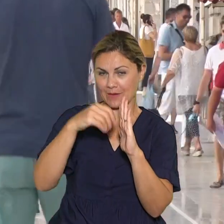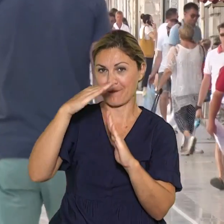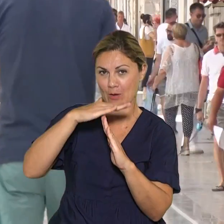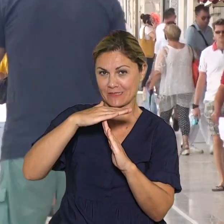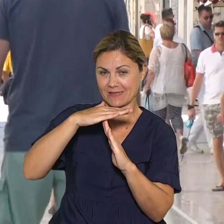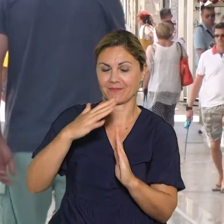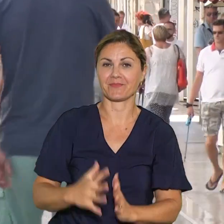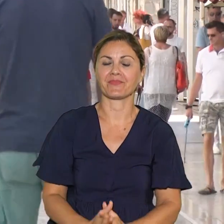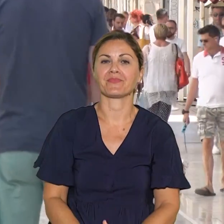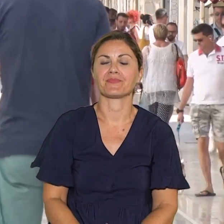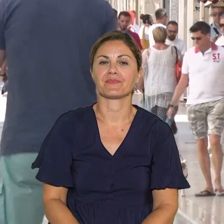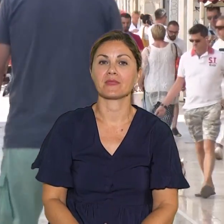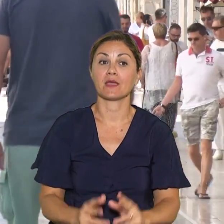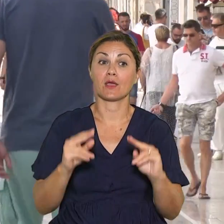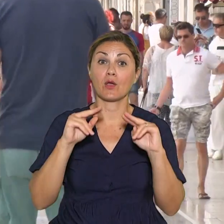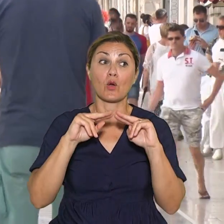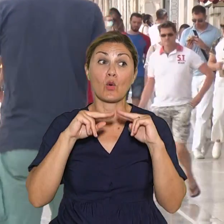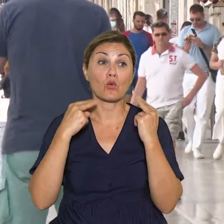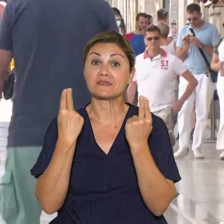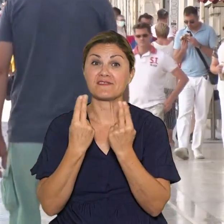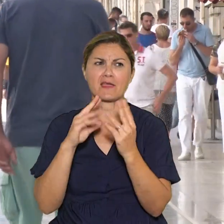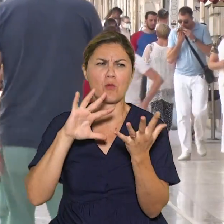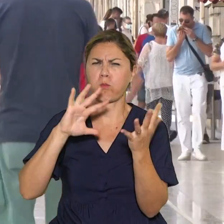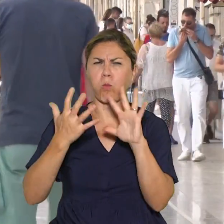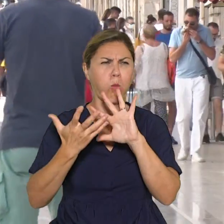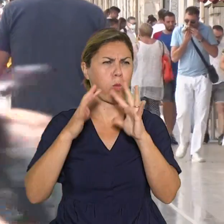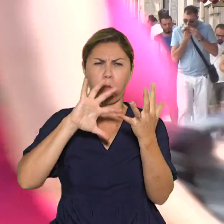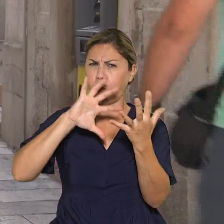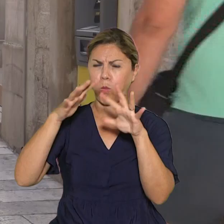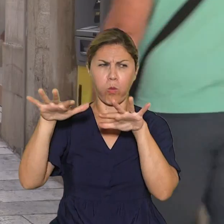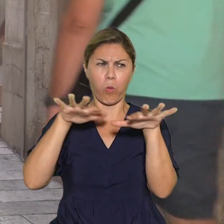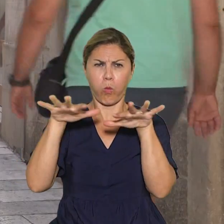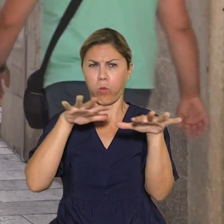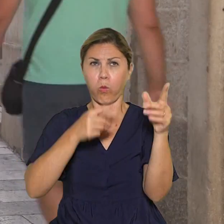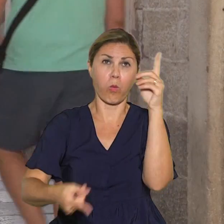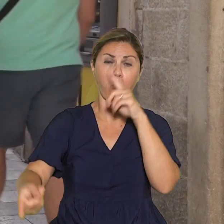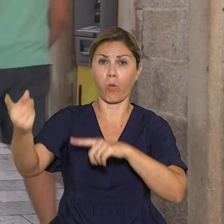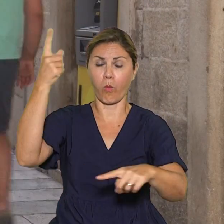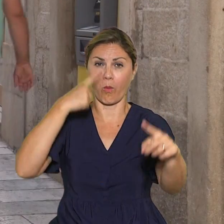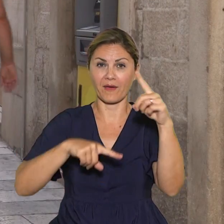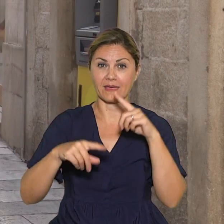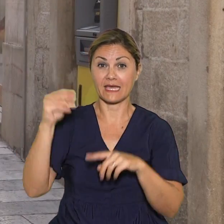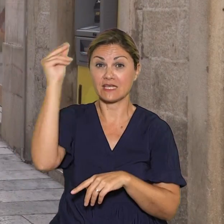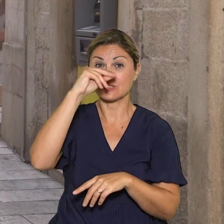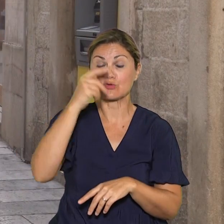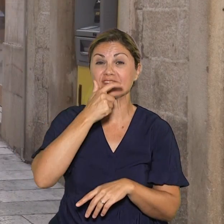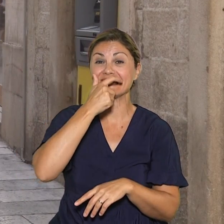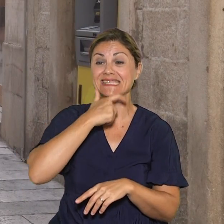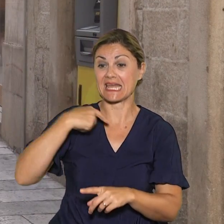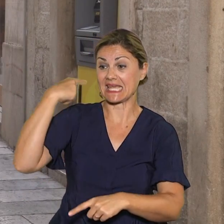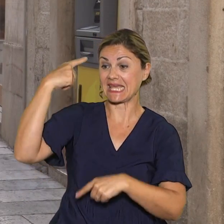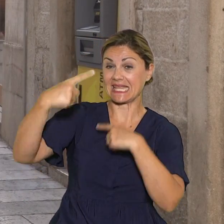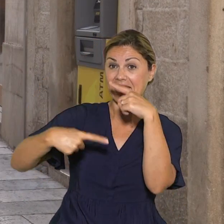prilog. U svijetu koji se brzo mijenja i suočava s brojnim izazovima, iskustva i savjeti starih generacija